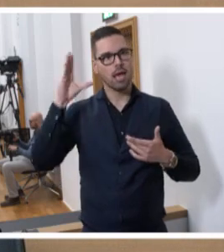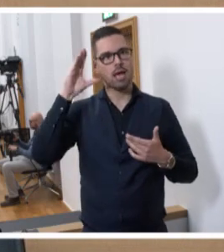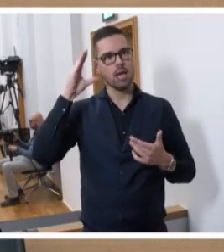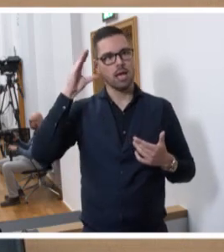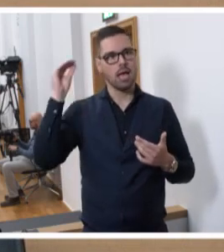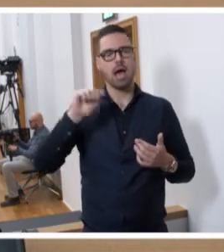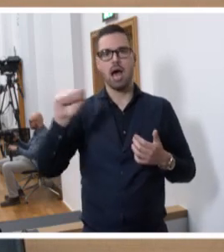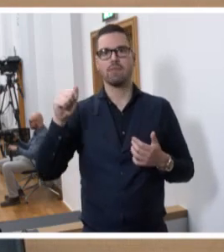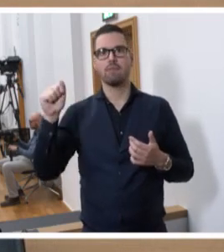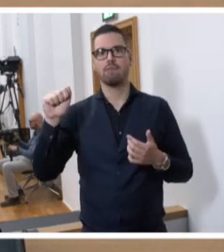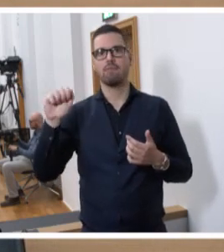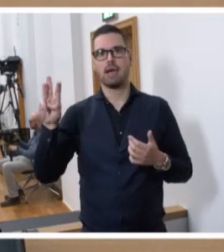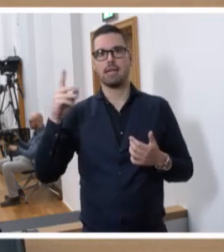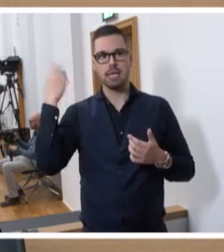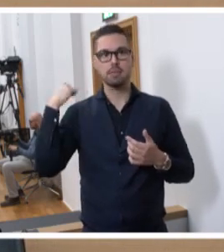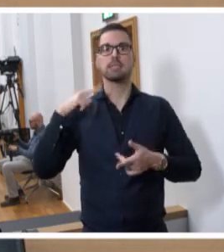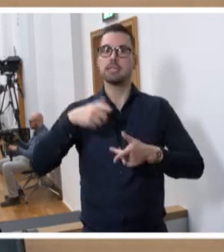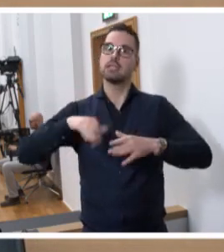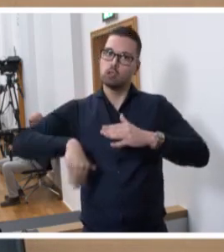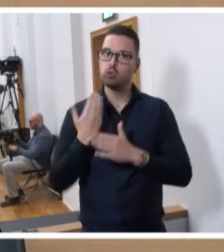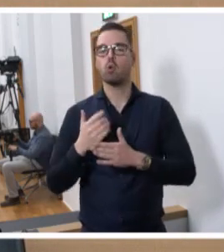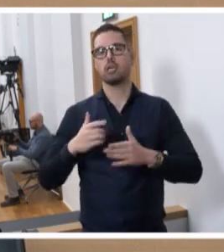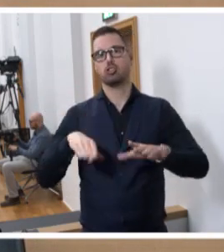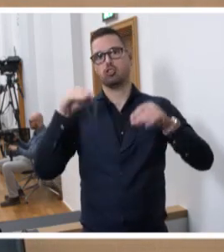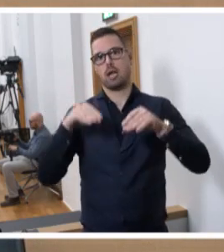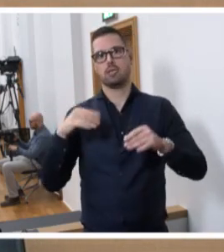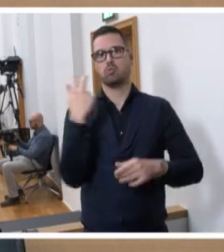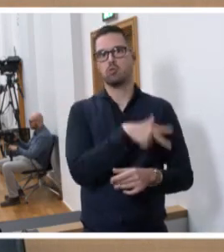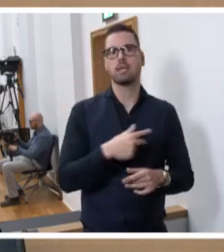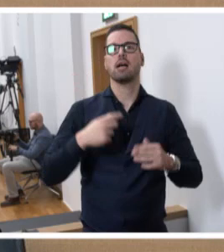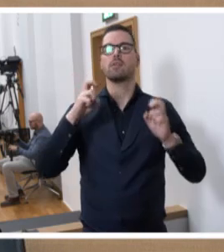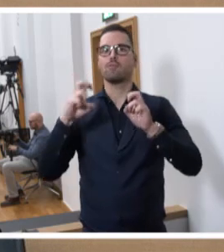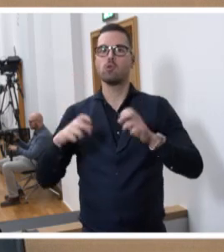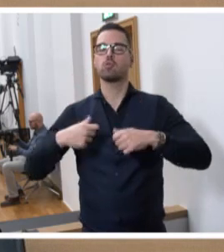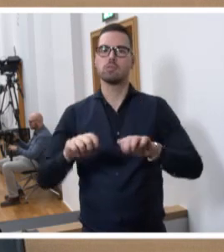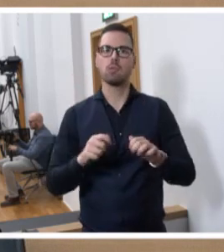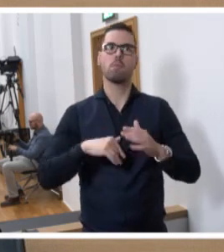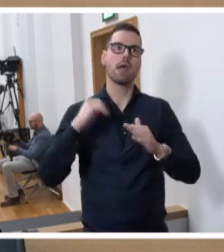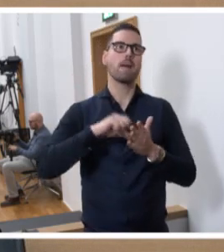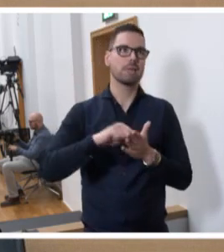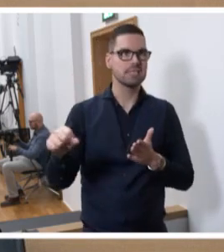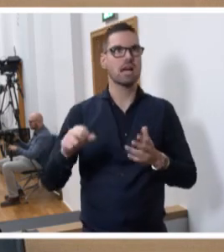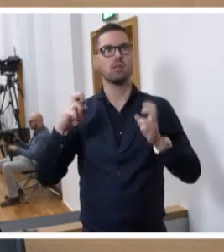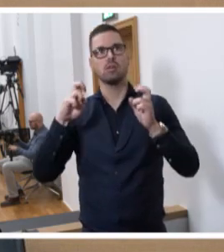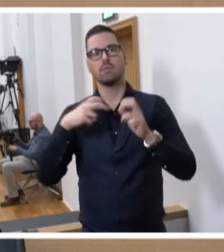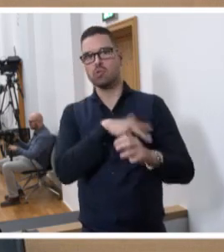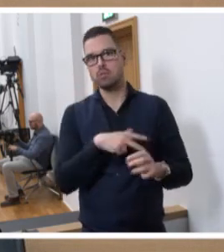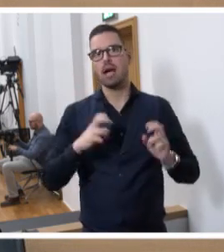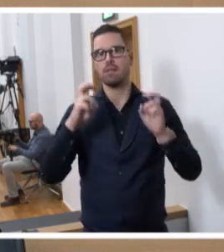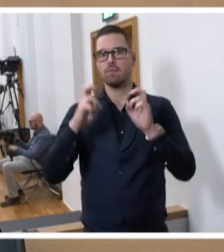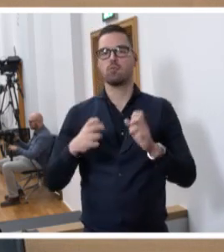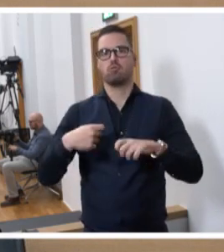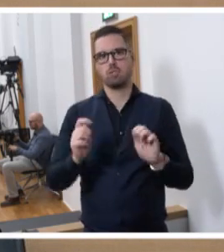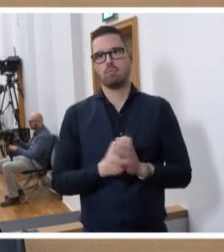gesagt hat wir jetzt ein Neustart hinlegen können im sozialen Wohnungsbau und endlich mehr bezahlbaren und sozialen Wohnungsbau in diesem Land